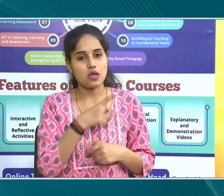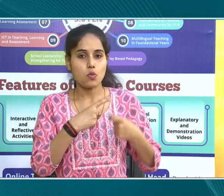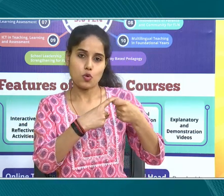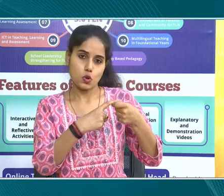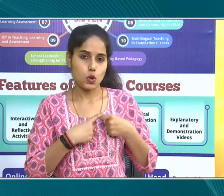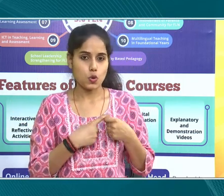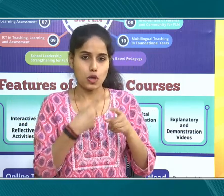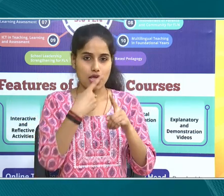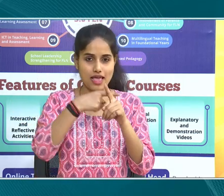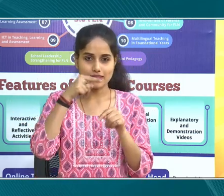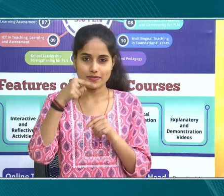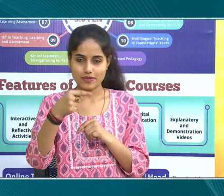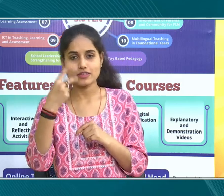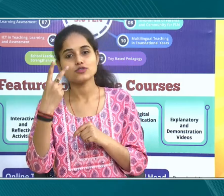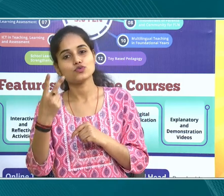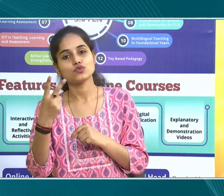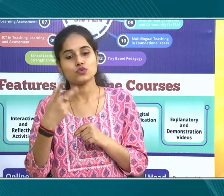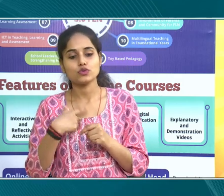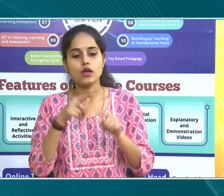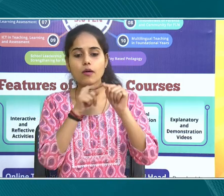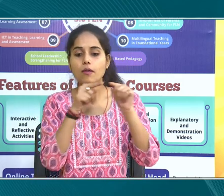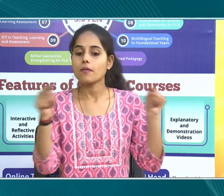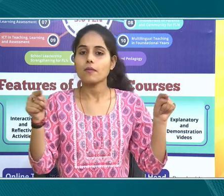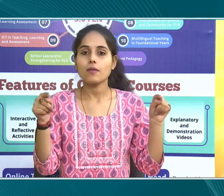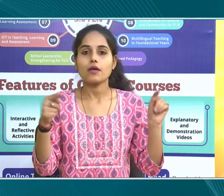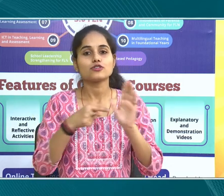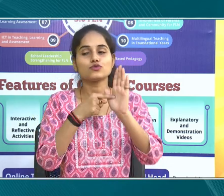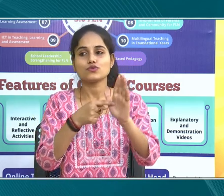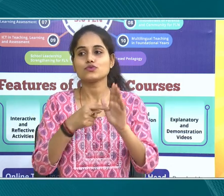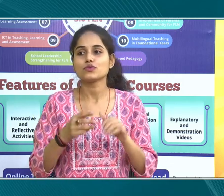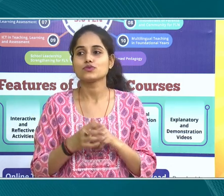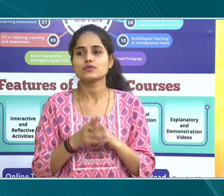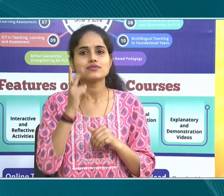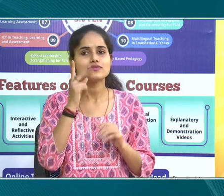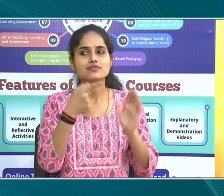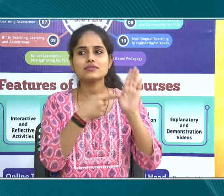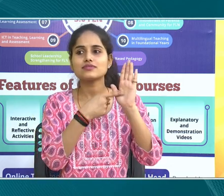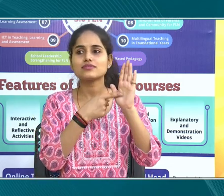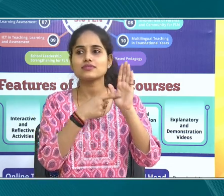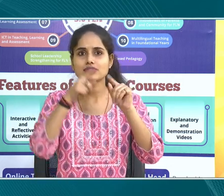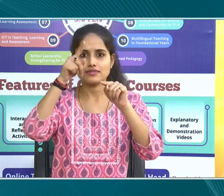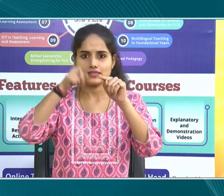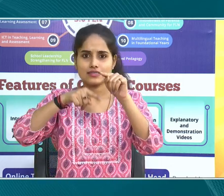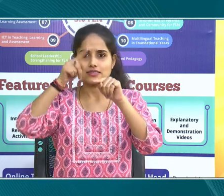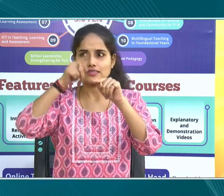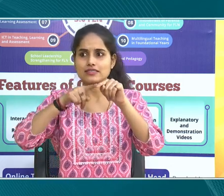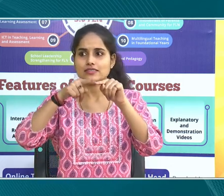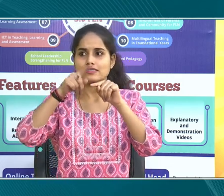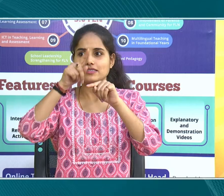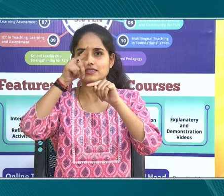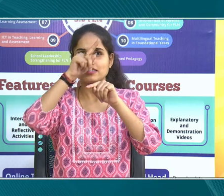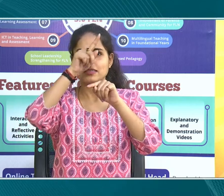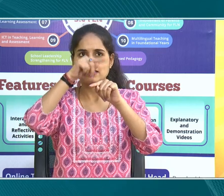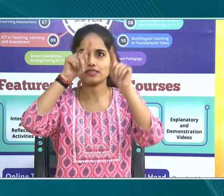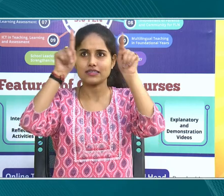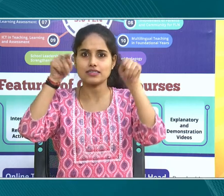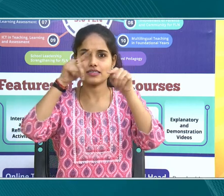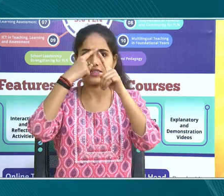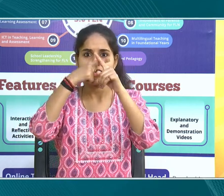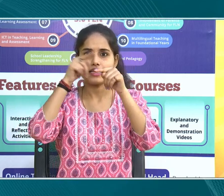एक्स - 2 जिसको मैंने यहां पर दर्शाने की कोशिश की है ये देखिए और ऐरो बनाकर मैंने लिख दिया की दिस इस डी वैल्यू